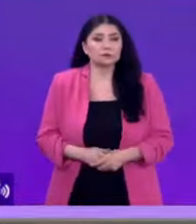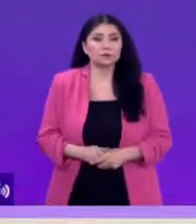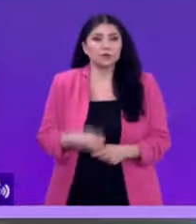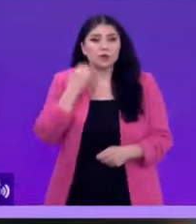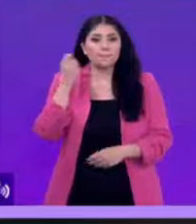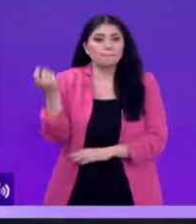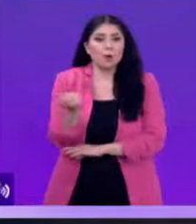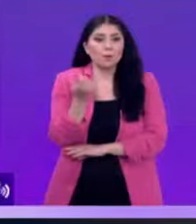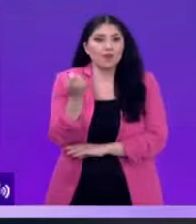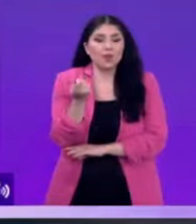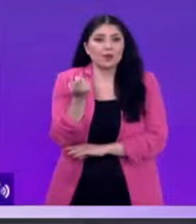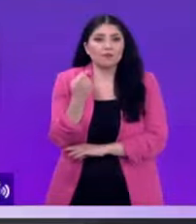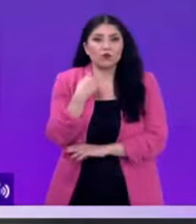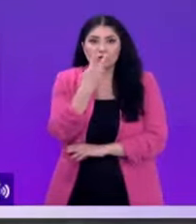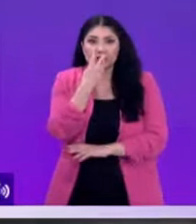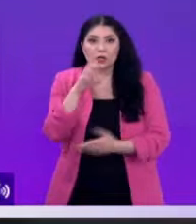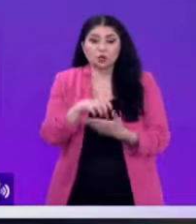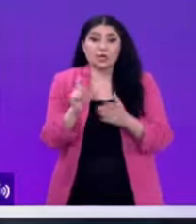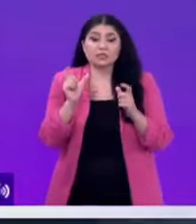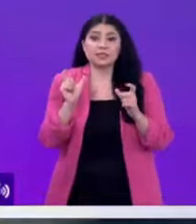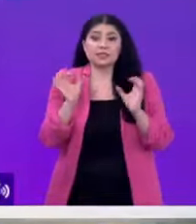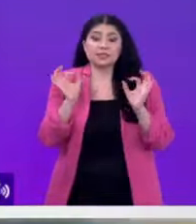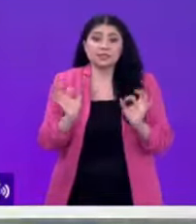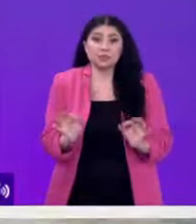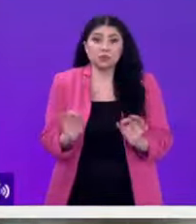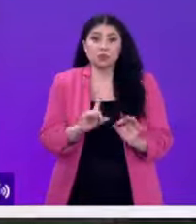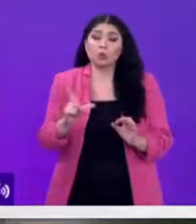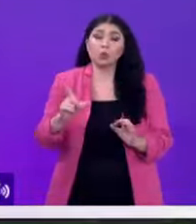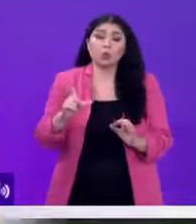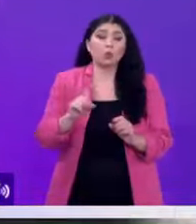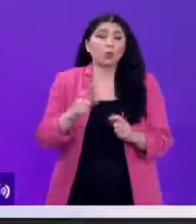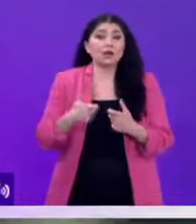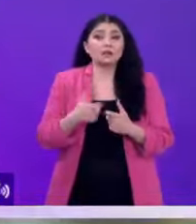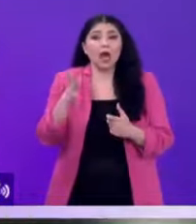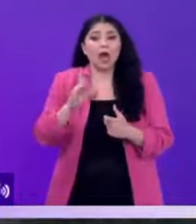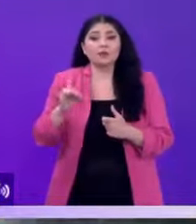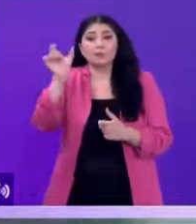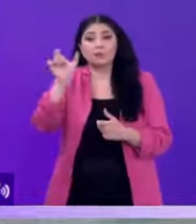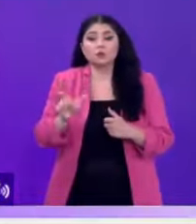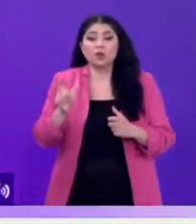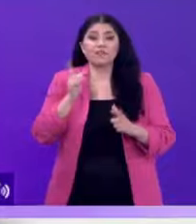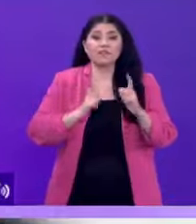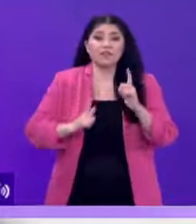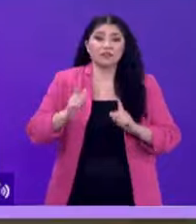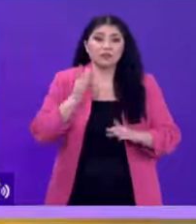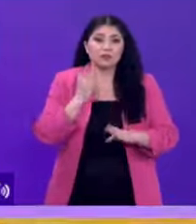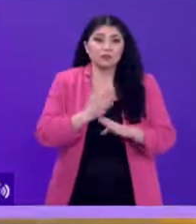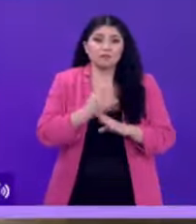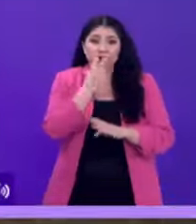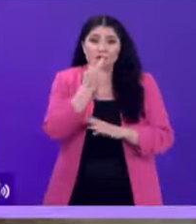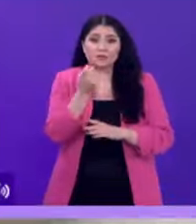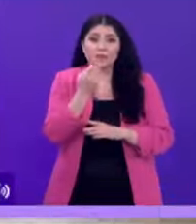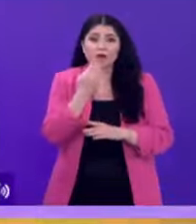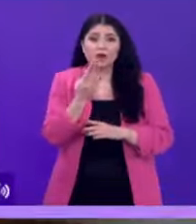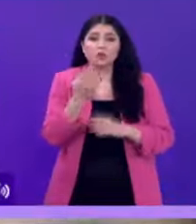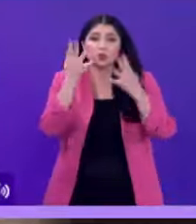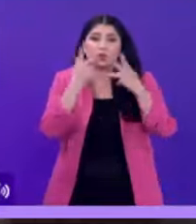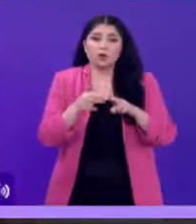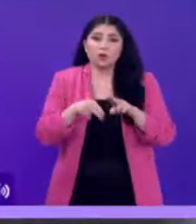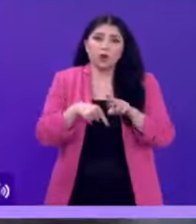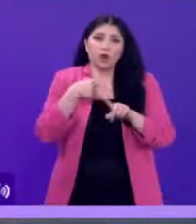pompierii se vor asigura că zona este sigură și că nu mai există și alte victime. Din păcate, vedem că bilanțul acesta tot crește,